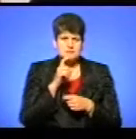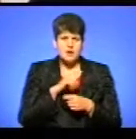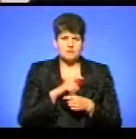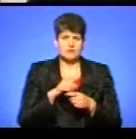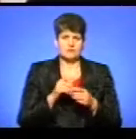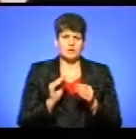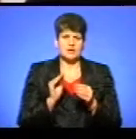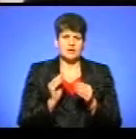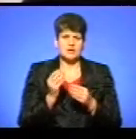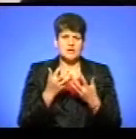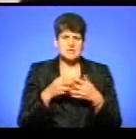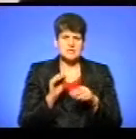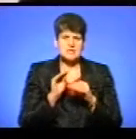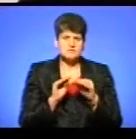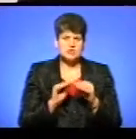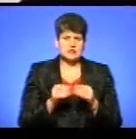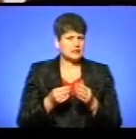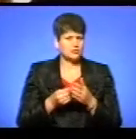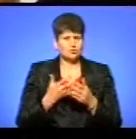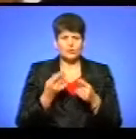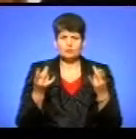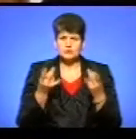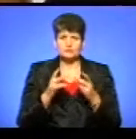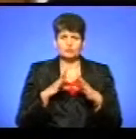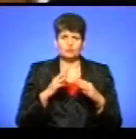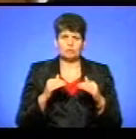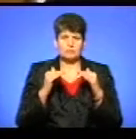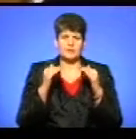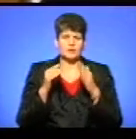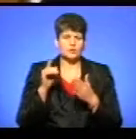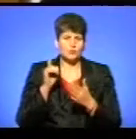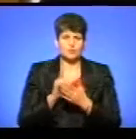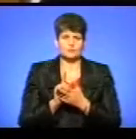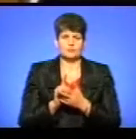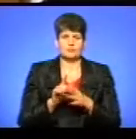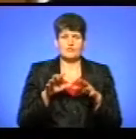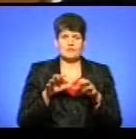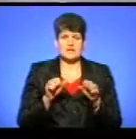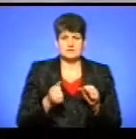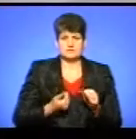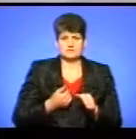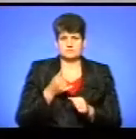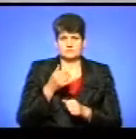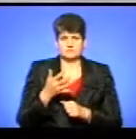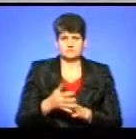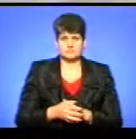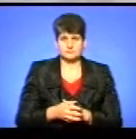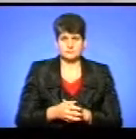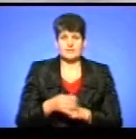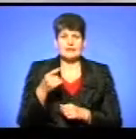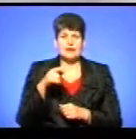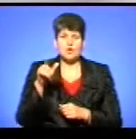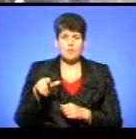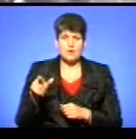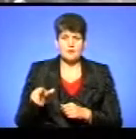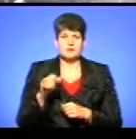дорогі. Так що потрібно тут було піднімати по-любому, бо власники б не вижили. Тернополян